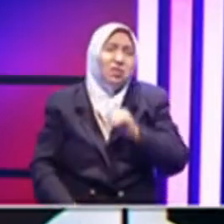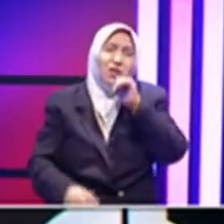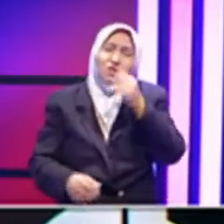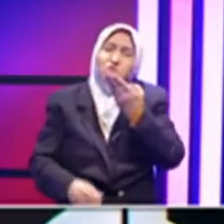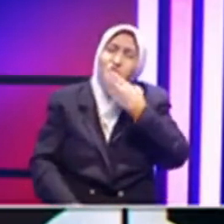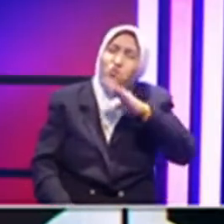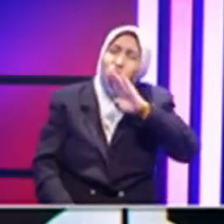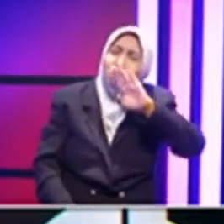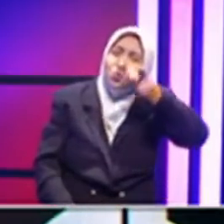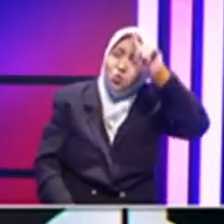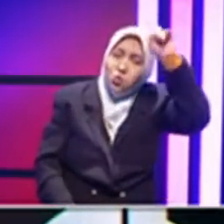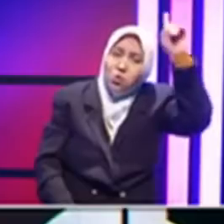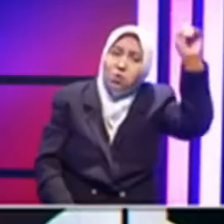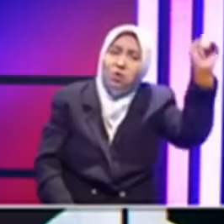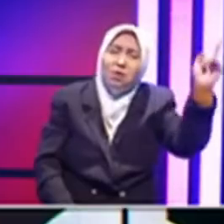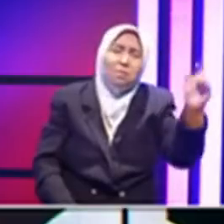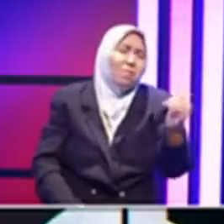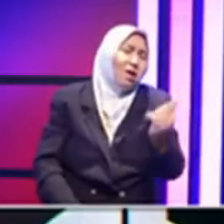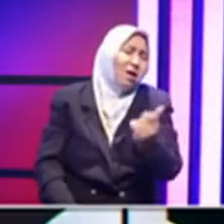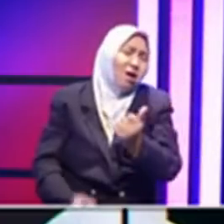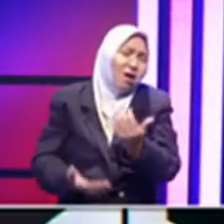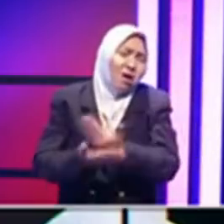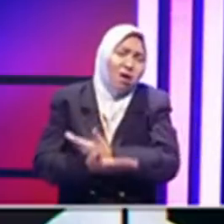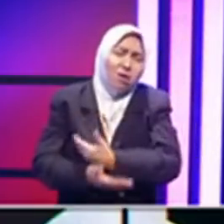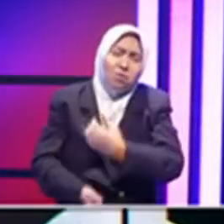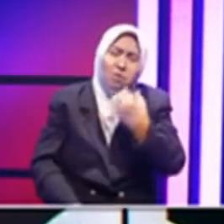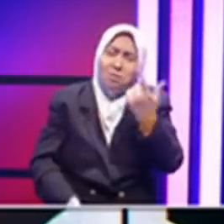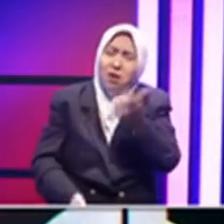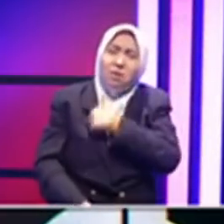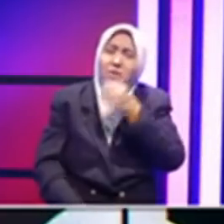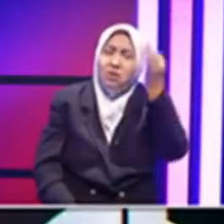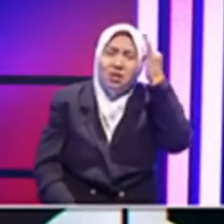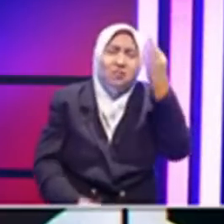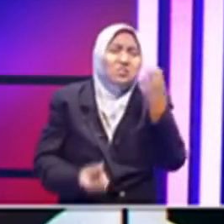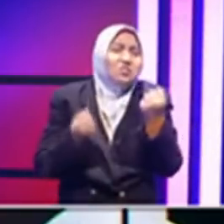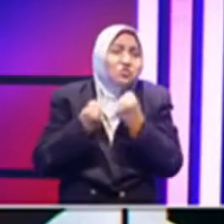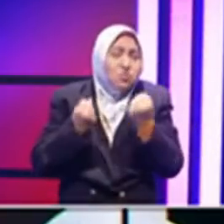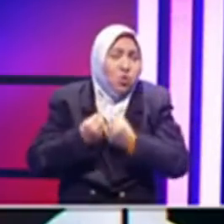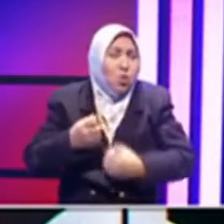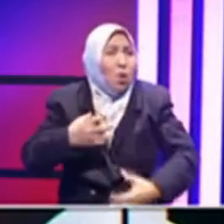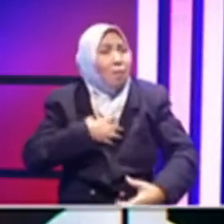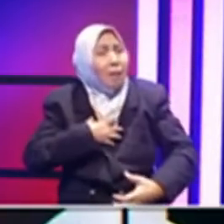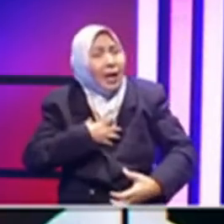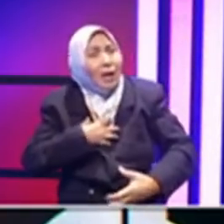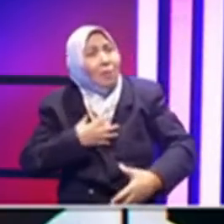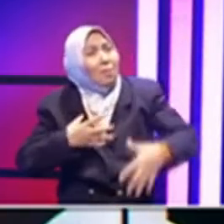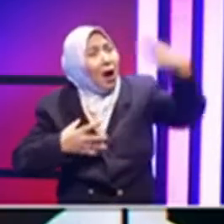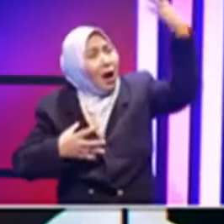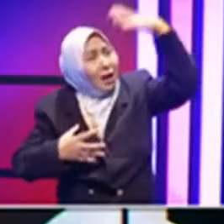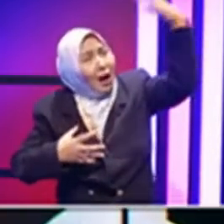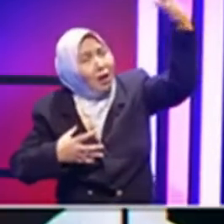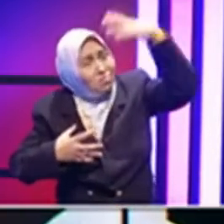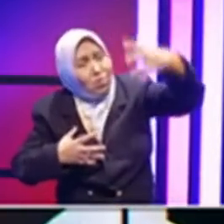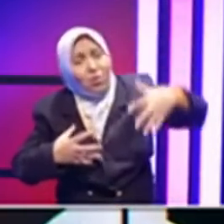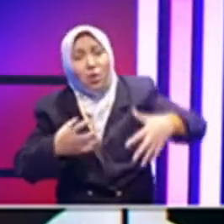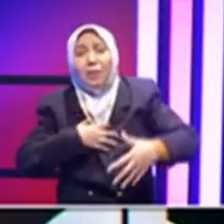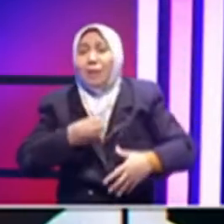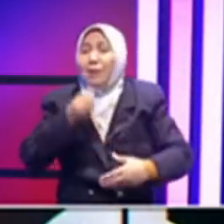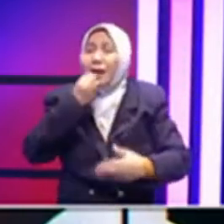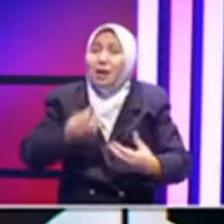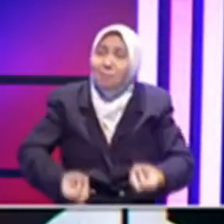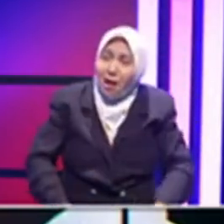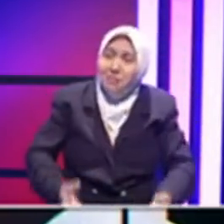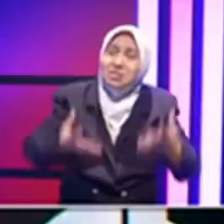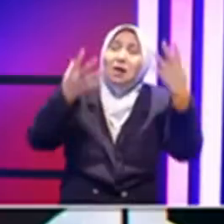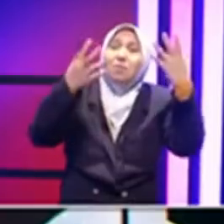misalnya, baru panas sikit dah mula ni, sejuk sangat pun komen, ataupun makan banyak sangat pun komen, sikit